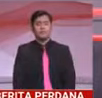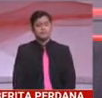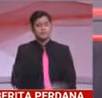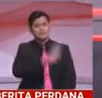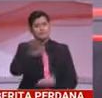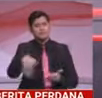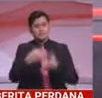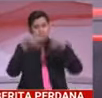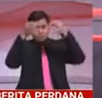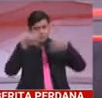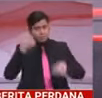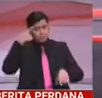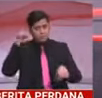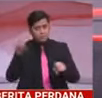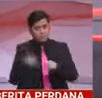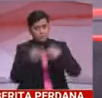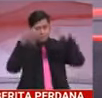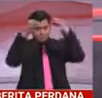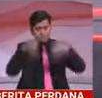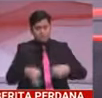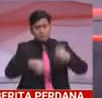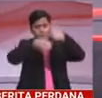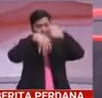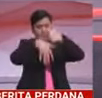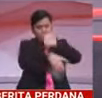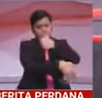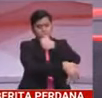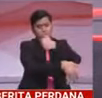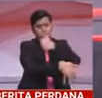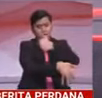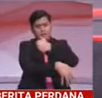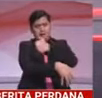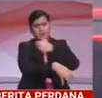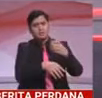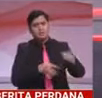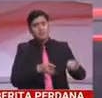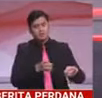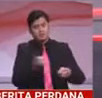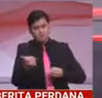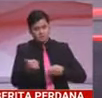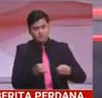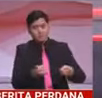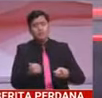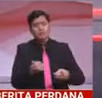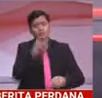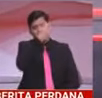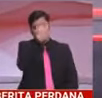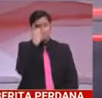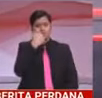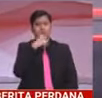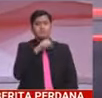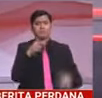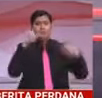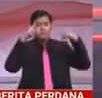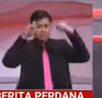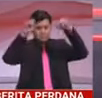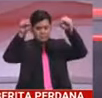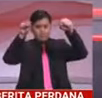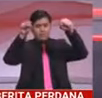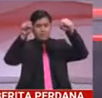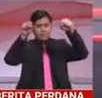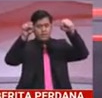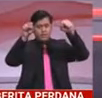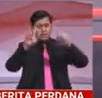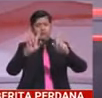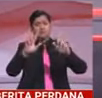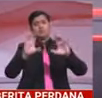11 suara bersetuju dengan ketulusan jawatankuasa tata tertib yang mendapati pemilih Academy yang juga presiden klub Meksiko lumpur